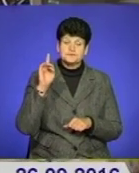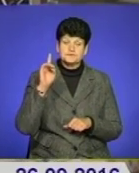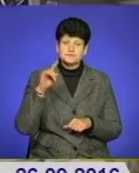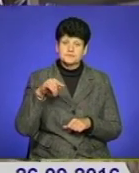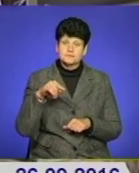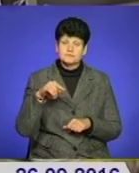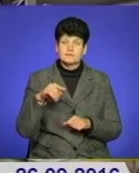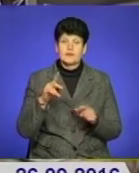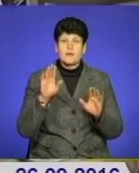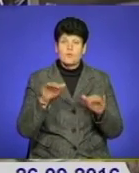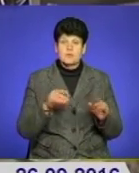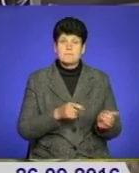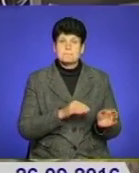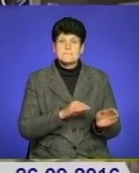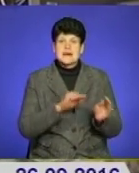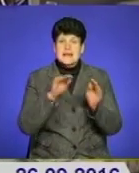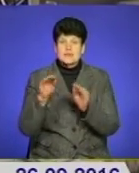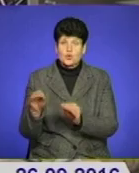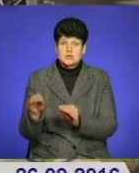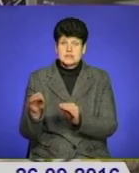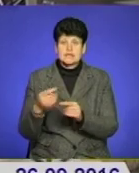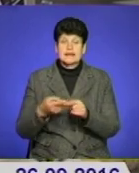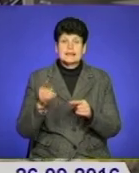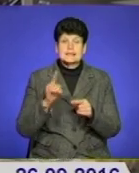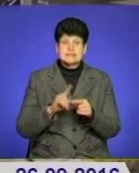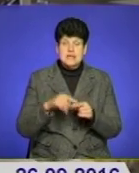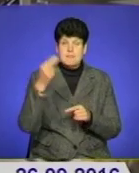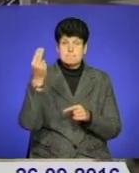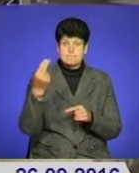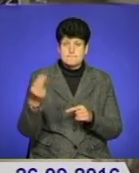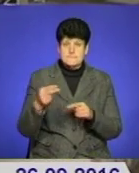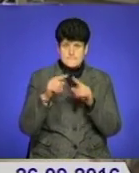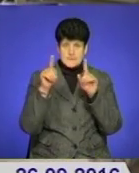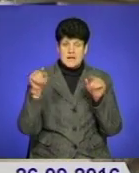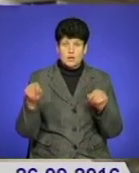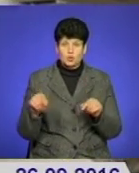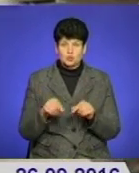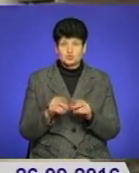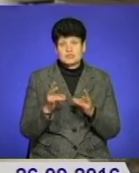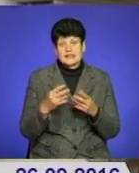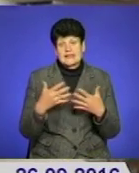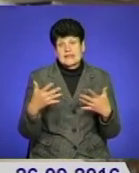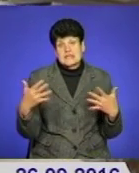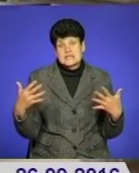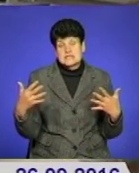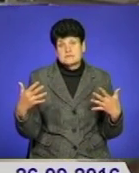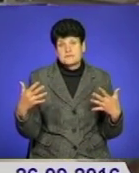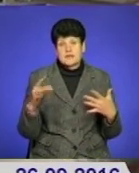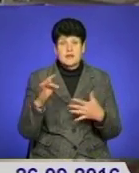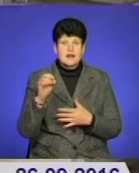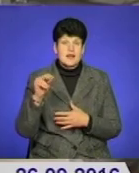потім переносити цей малюнок на якісь речі,